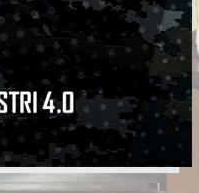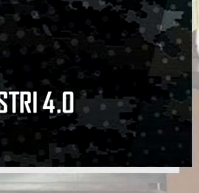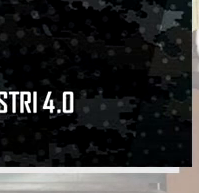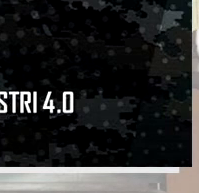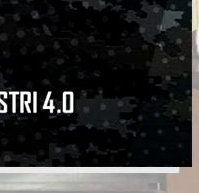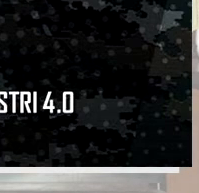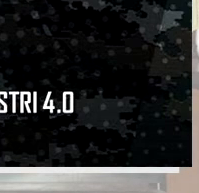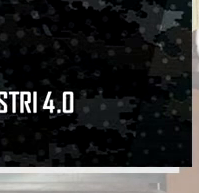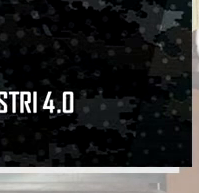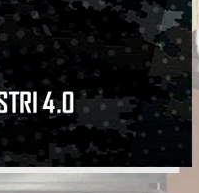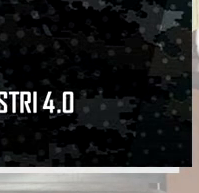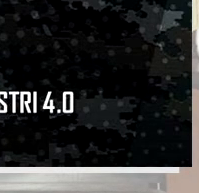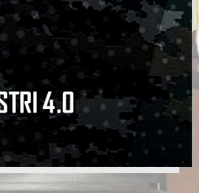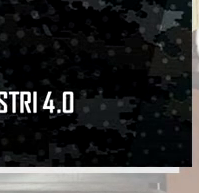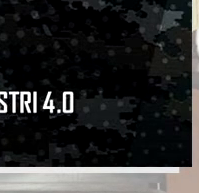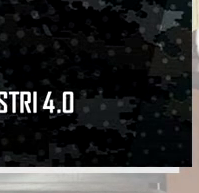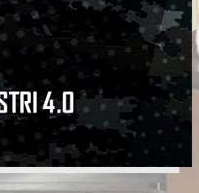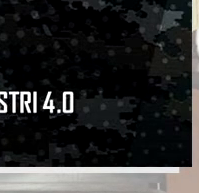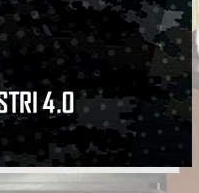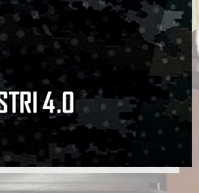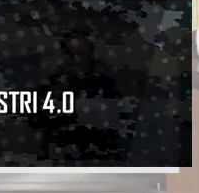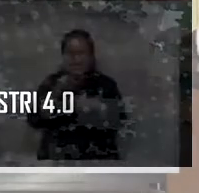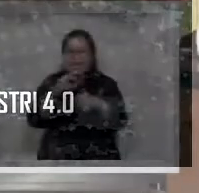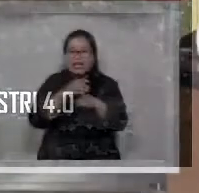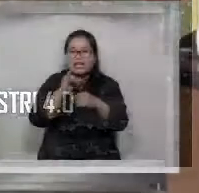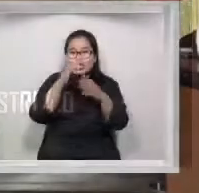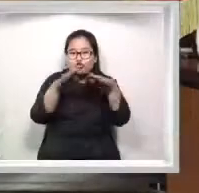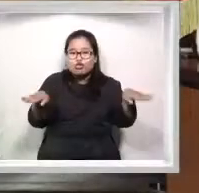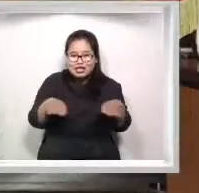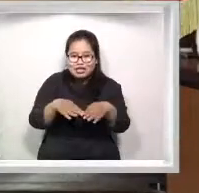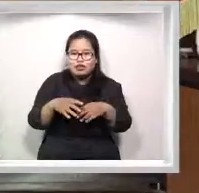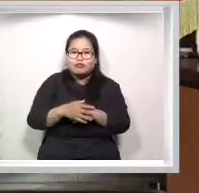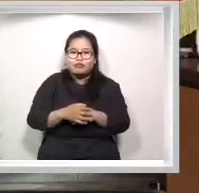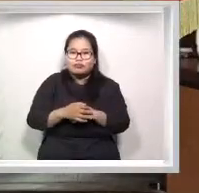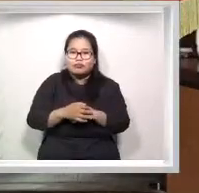berkembang melalui revolusi industri 4.0.